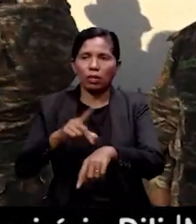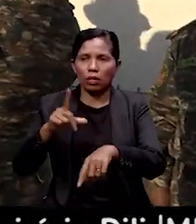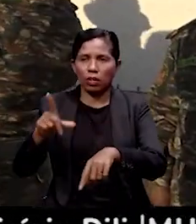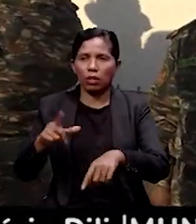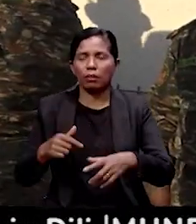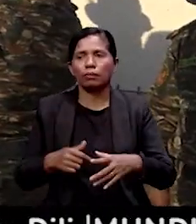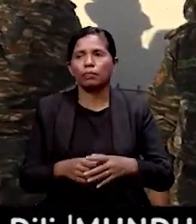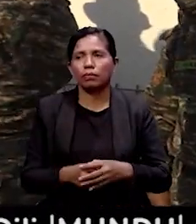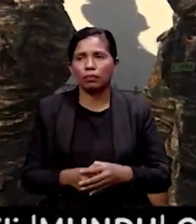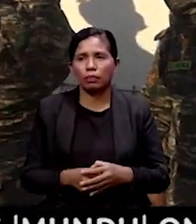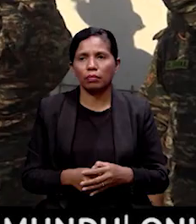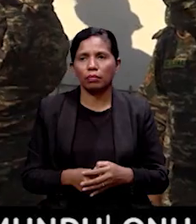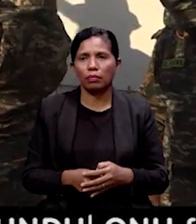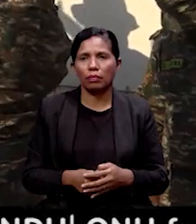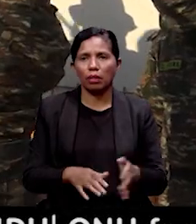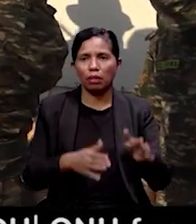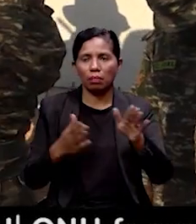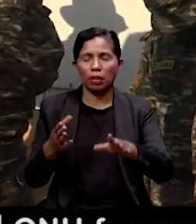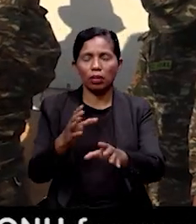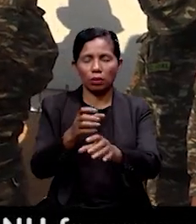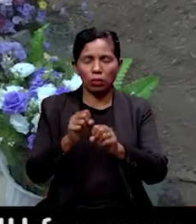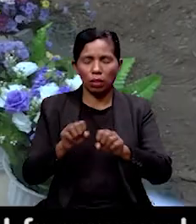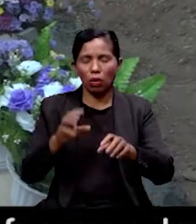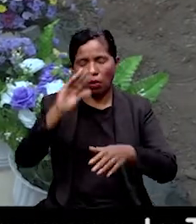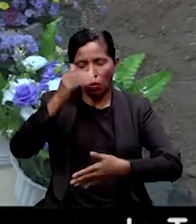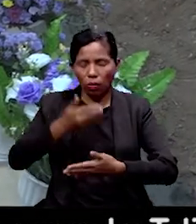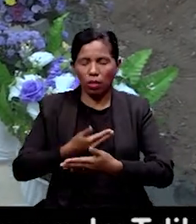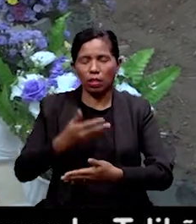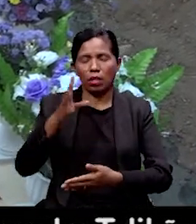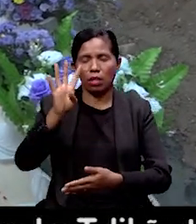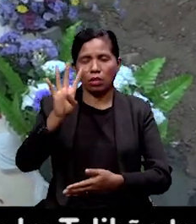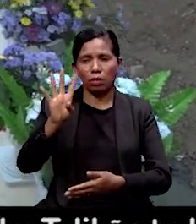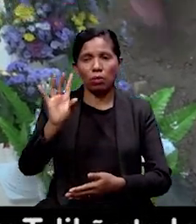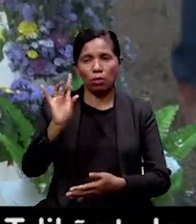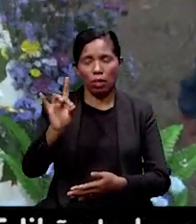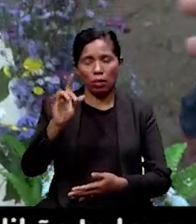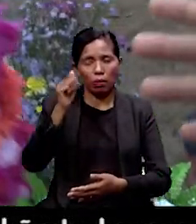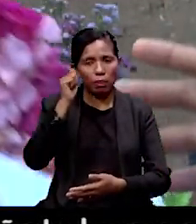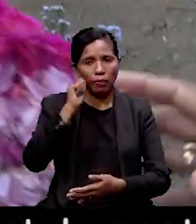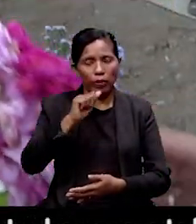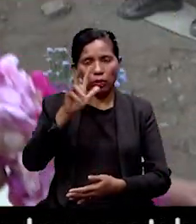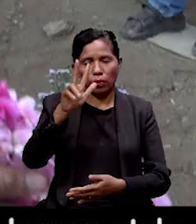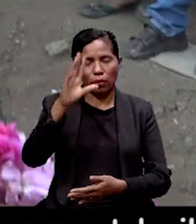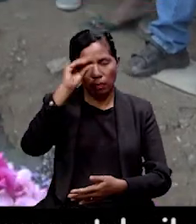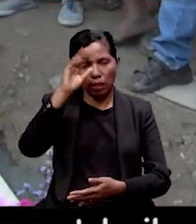Valdares. Matebian mate husi kelakuan naim walu, mane lima no fetotolo. Ia segunda semana